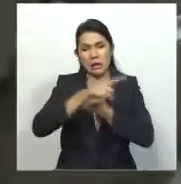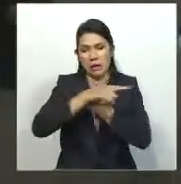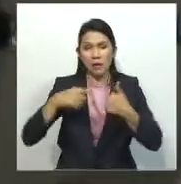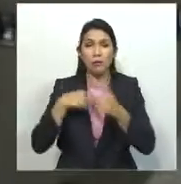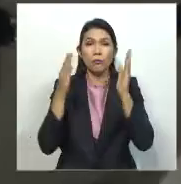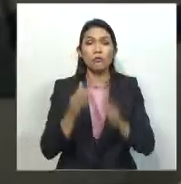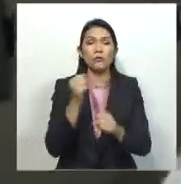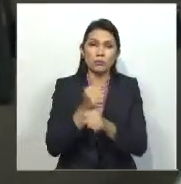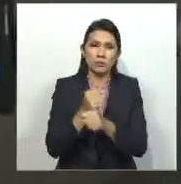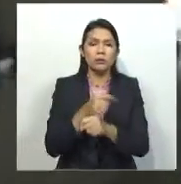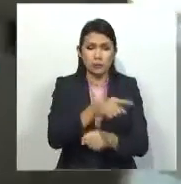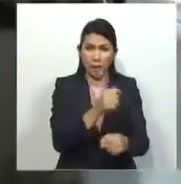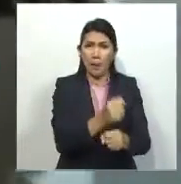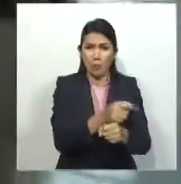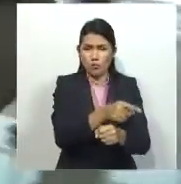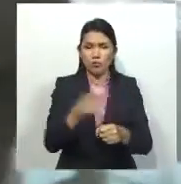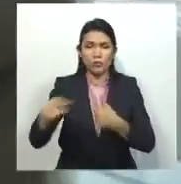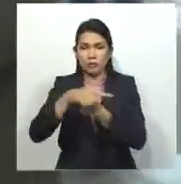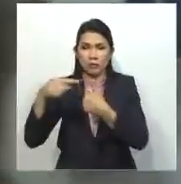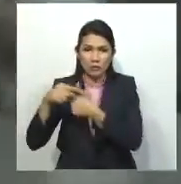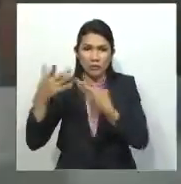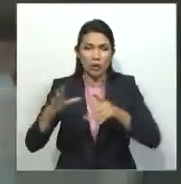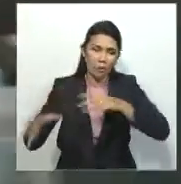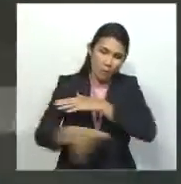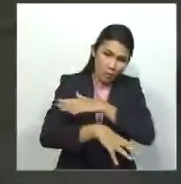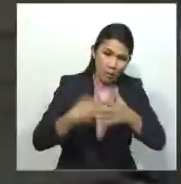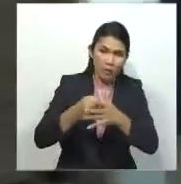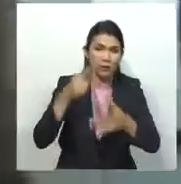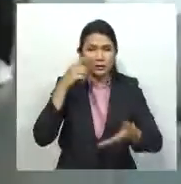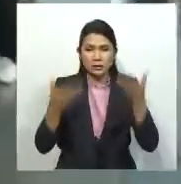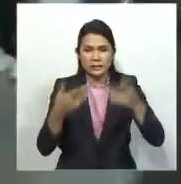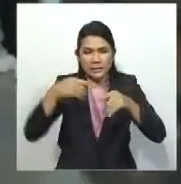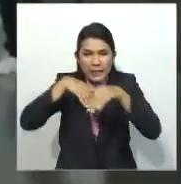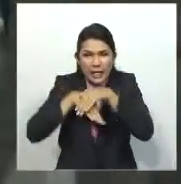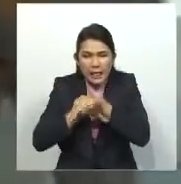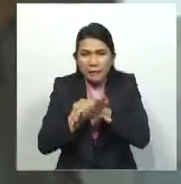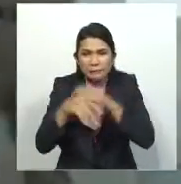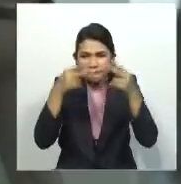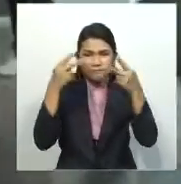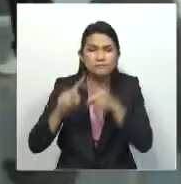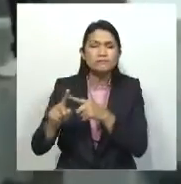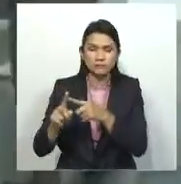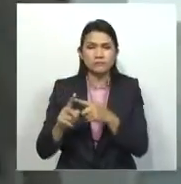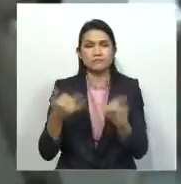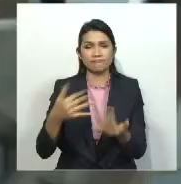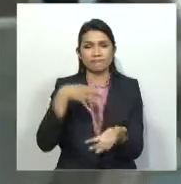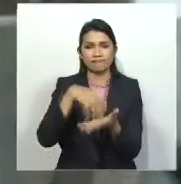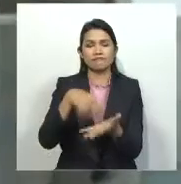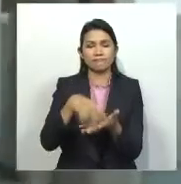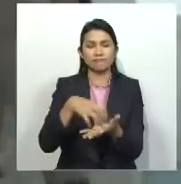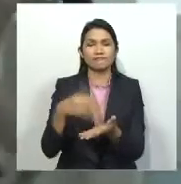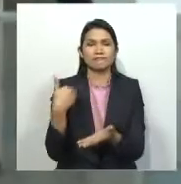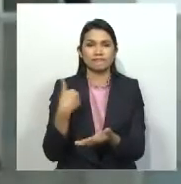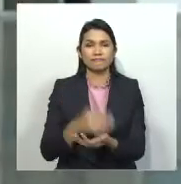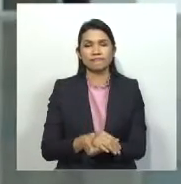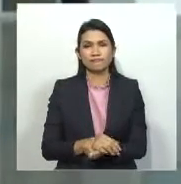พนักงานขณะปฏิบัติหน้าที่ร่วมกันปล้นทรัพย์และอ้างยี่ซ่องโจรไปฟังเสียงท่านรองผู้บัญชาการตำรวจแห่งช